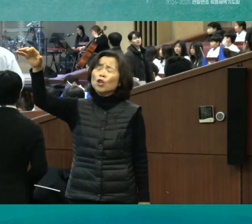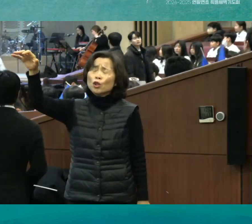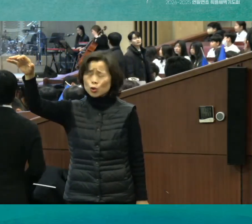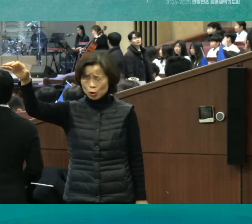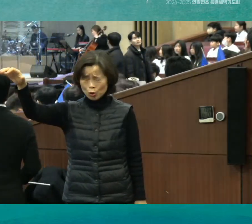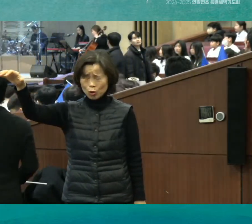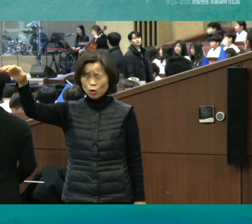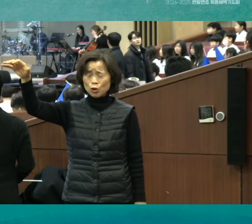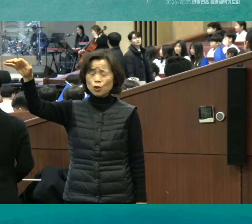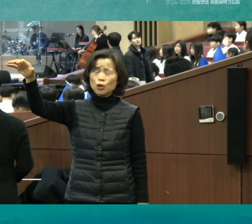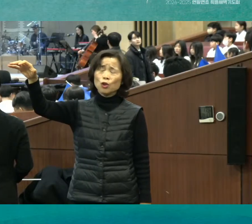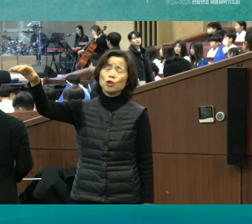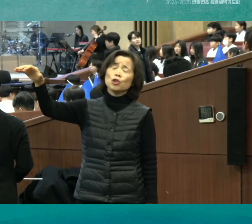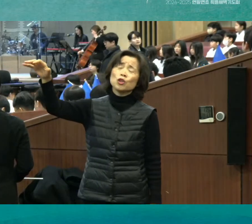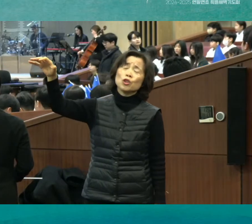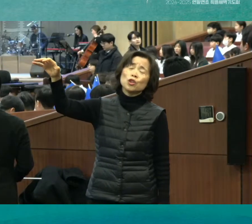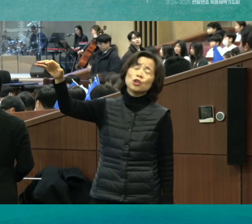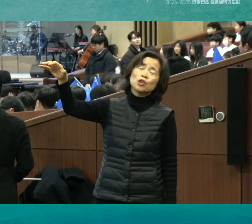주